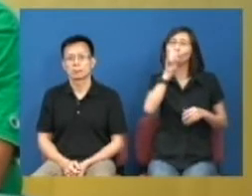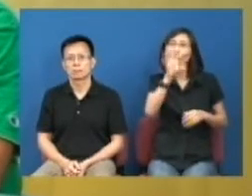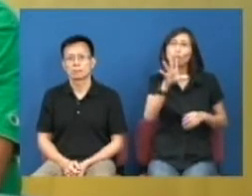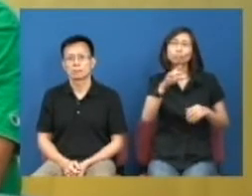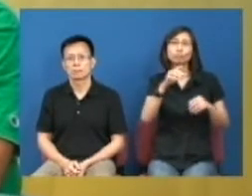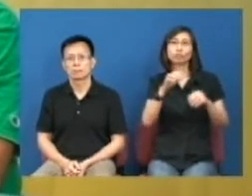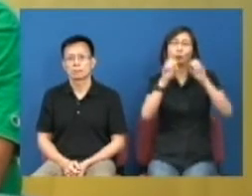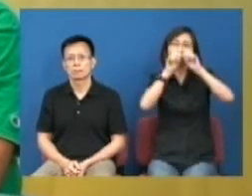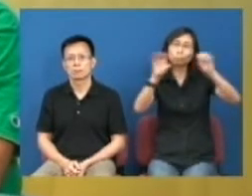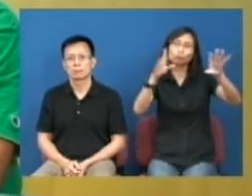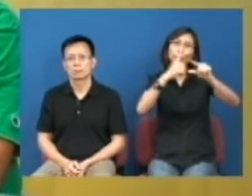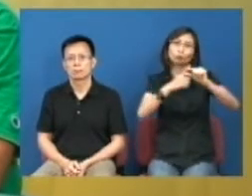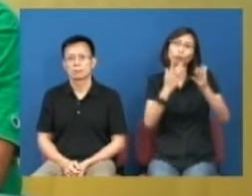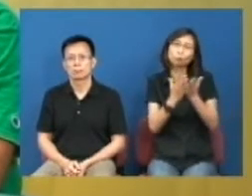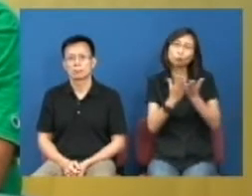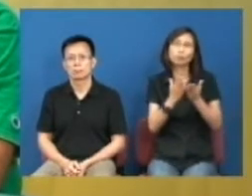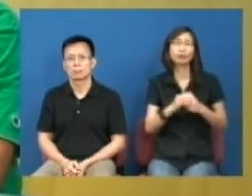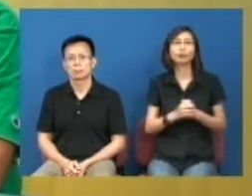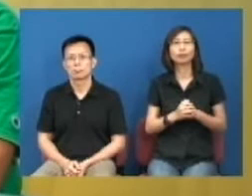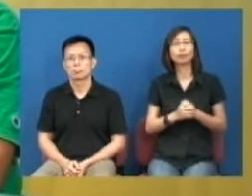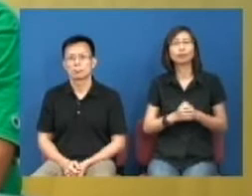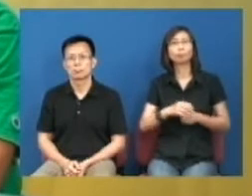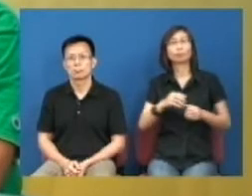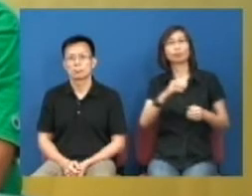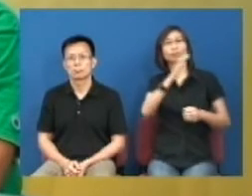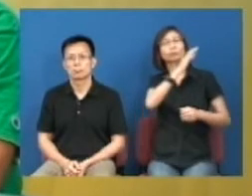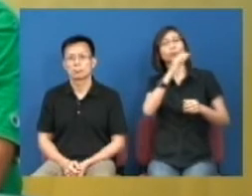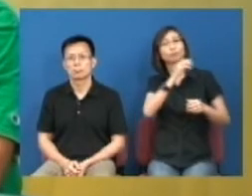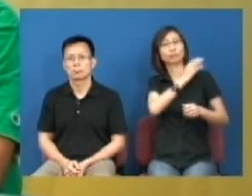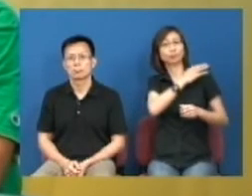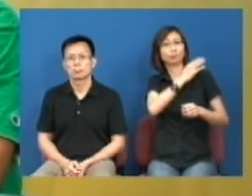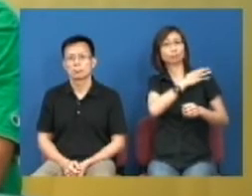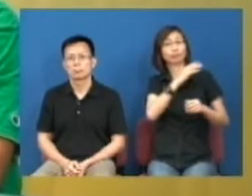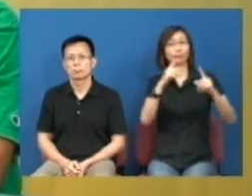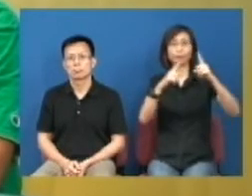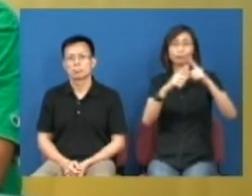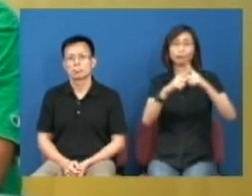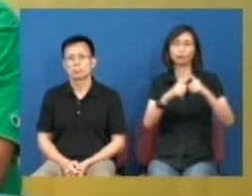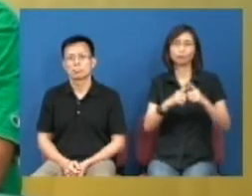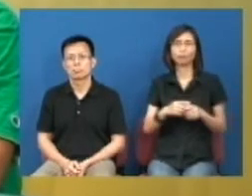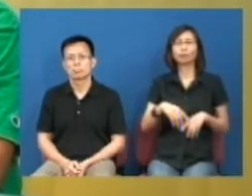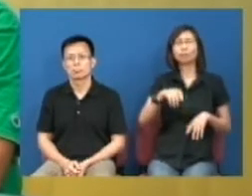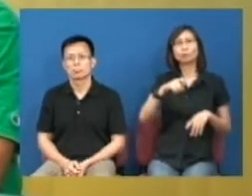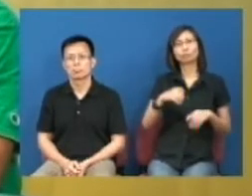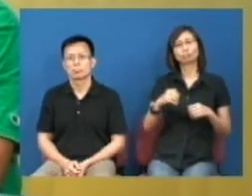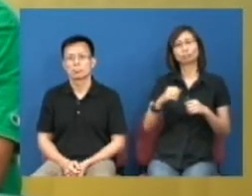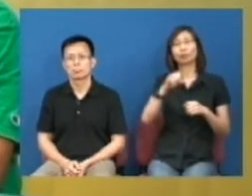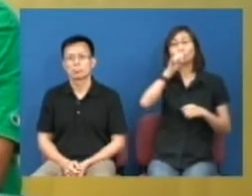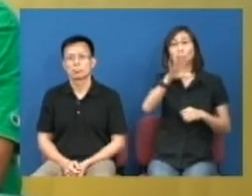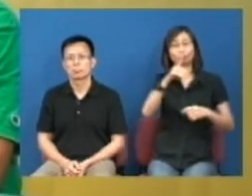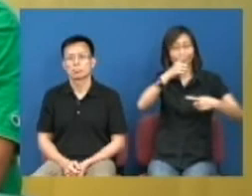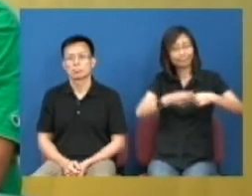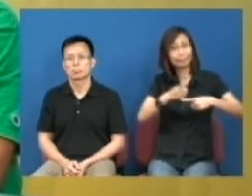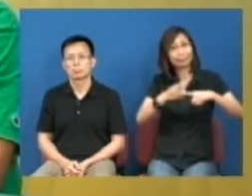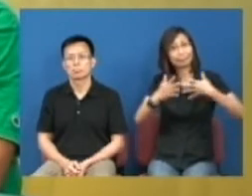息，你其實作為一個長官，作為一個即係成年人，有冇盡過一個講事實嘅責任